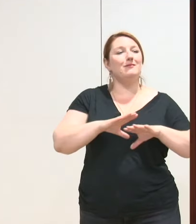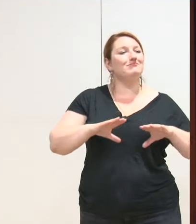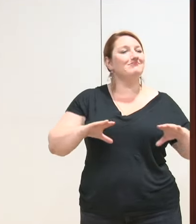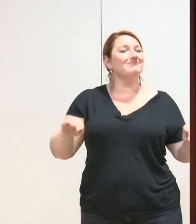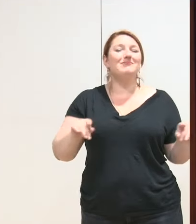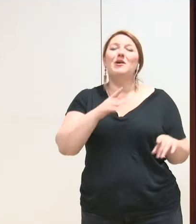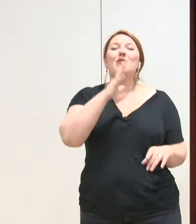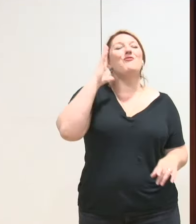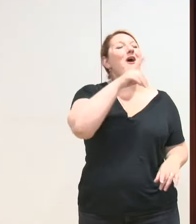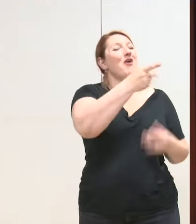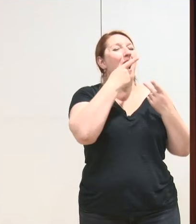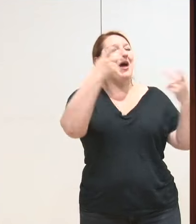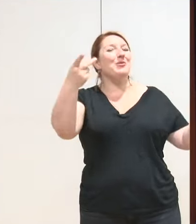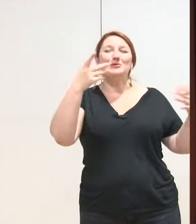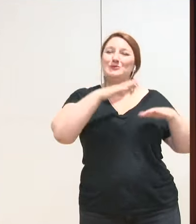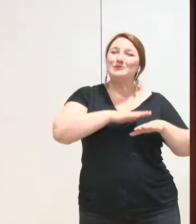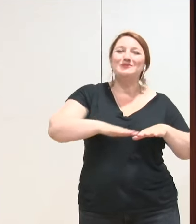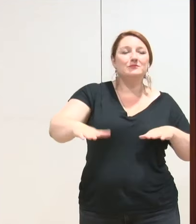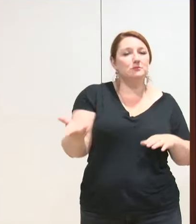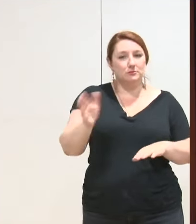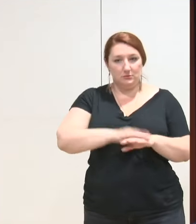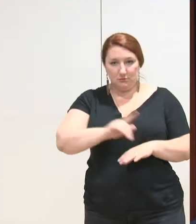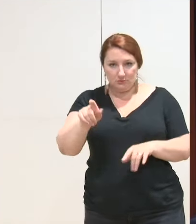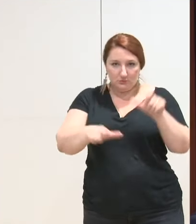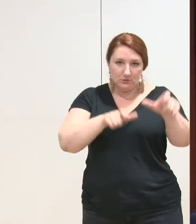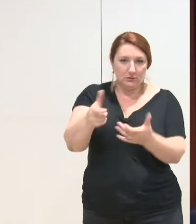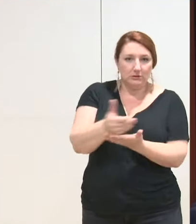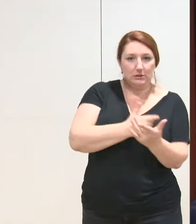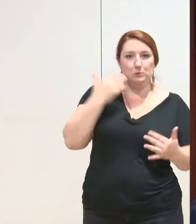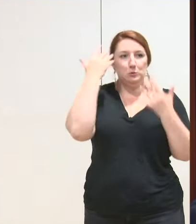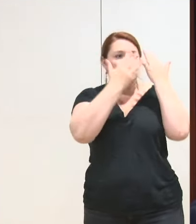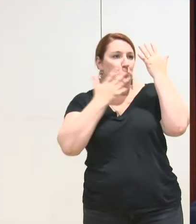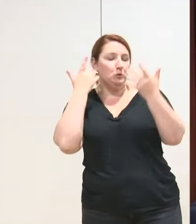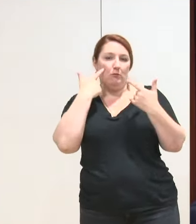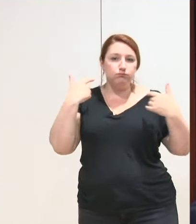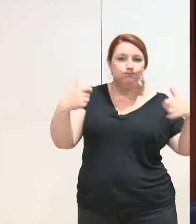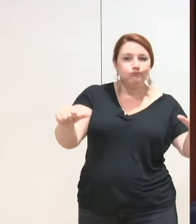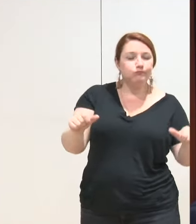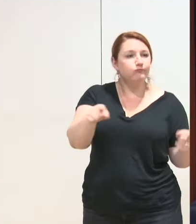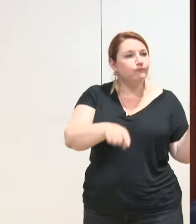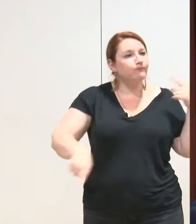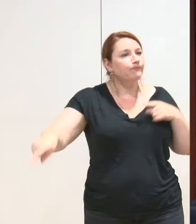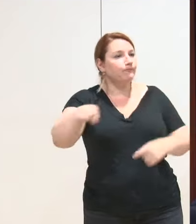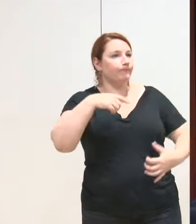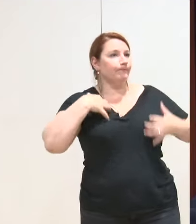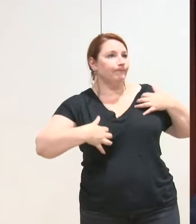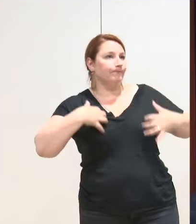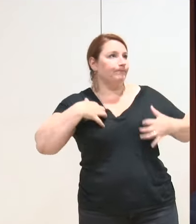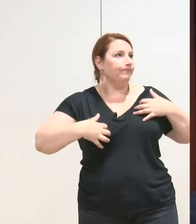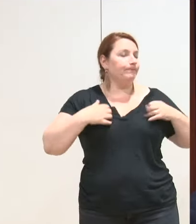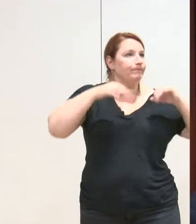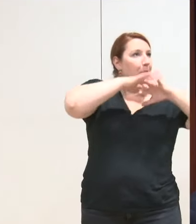annonciez l'inquiétude des personnels est palpable leur désarroi massif devant l'absence de ligne et de